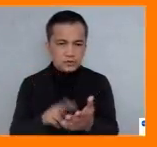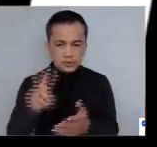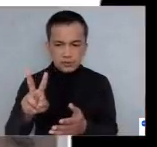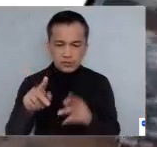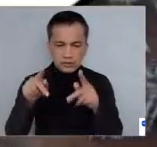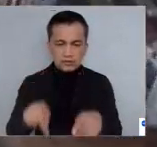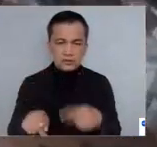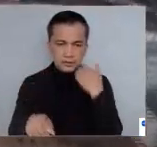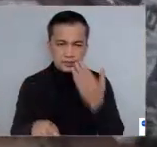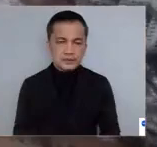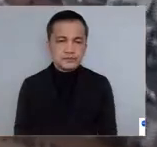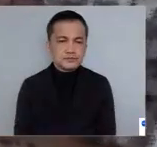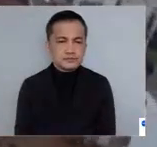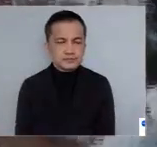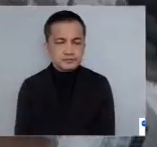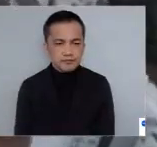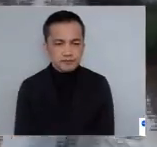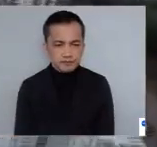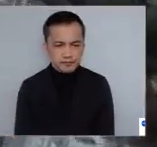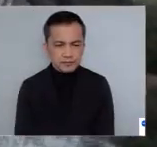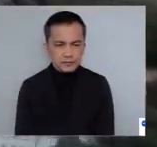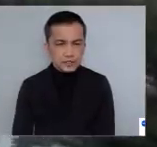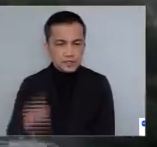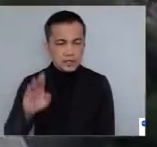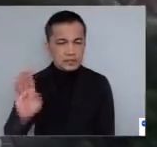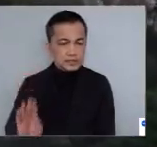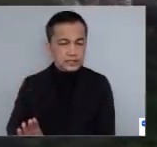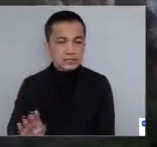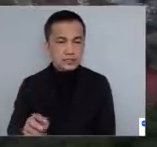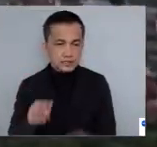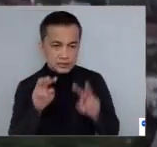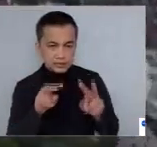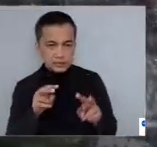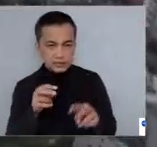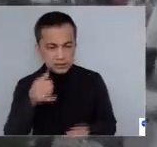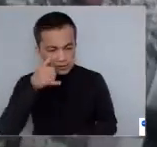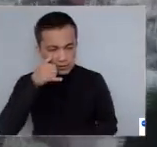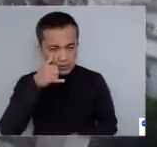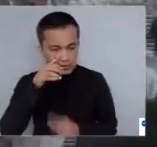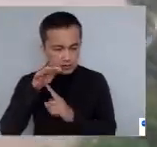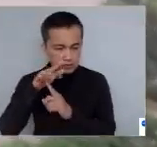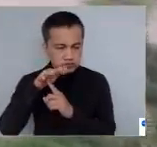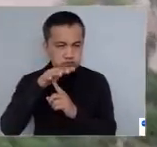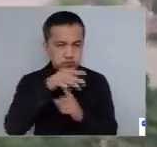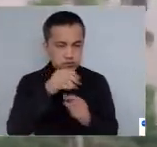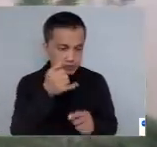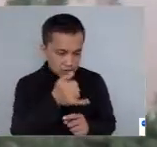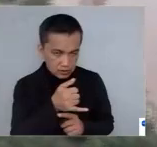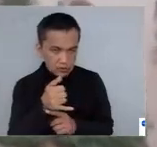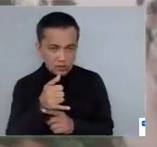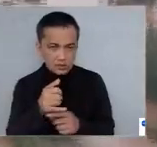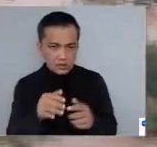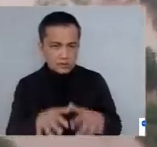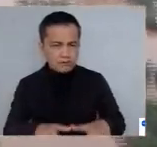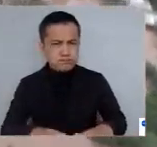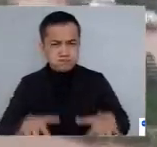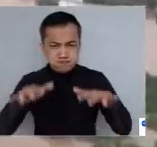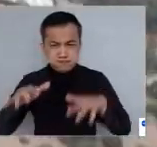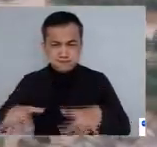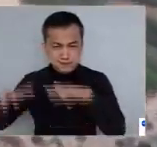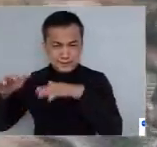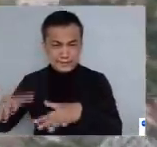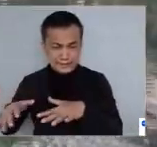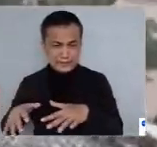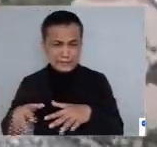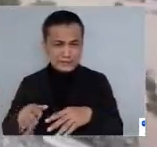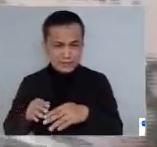nasawi habang Sa Brazil kita sa aerial video na ito ang malawakang pagbaha matapos ang ilang araw ng mga pag-ulan na nagpaa